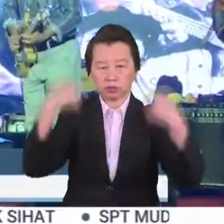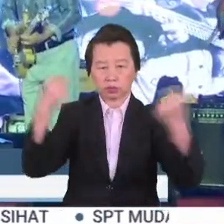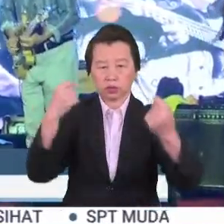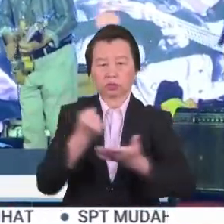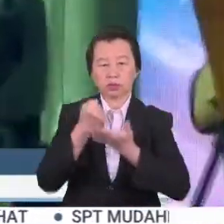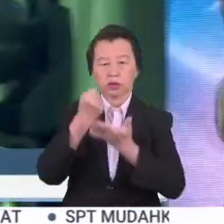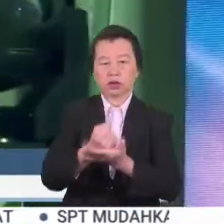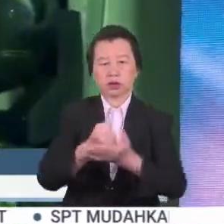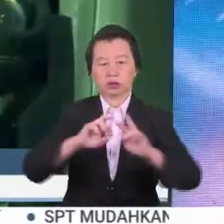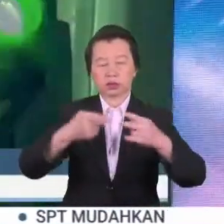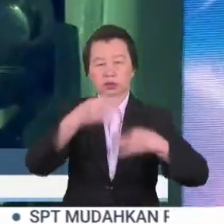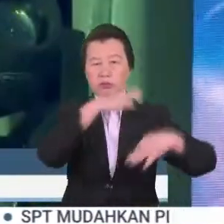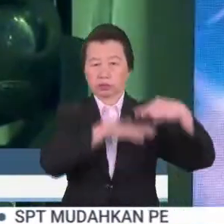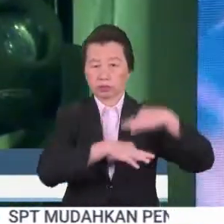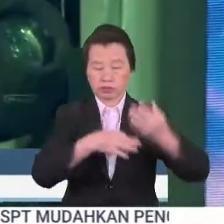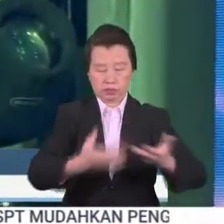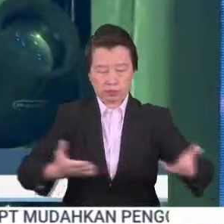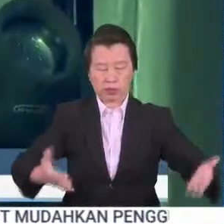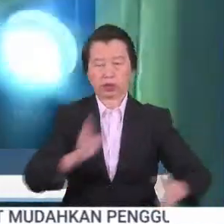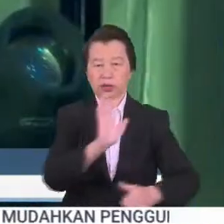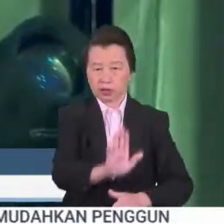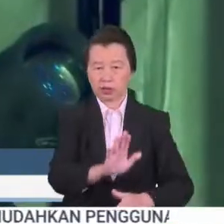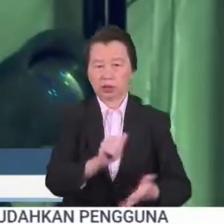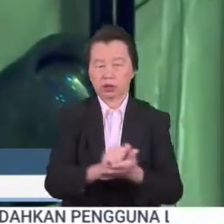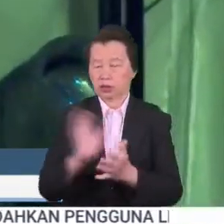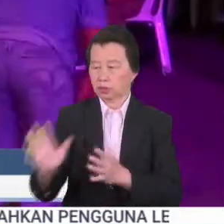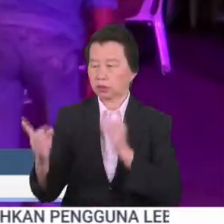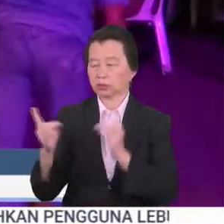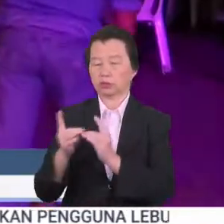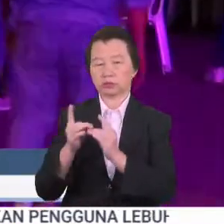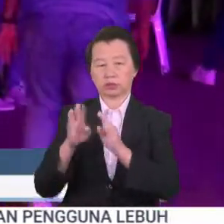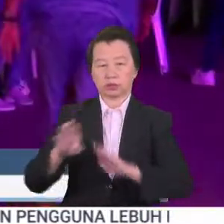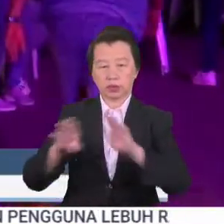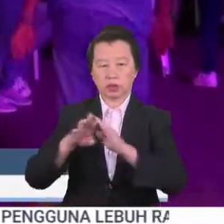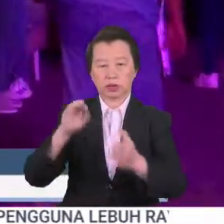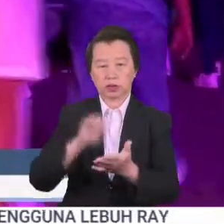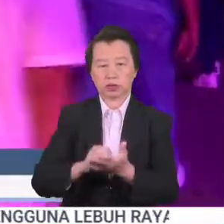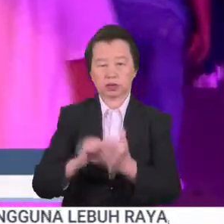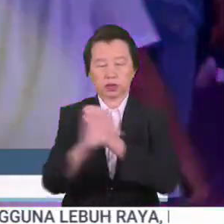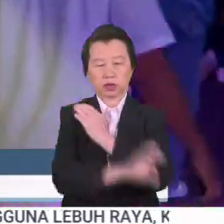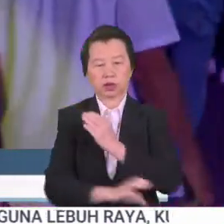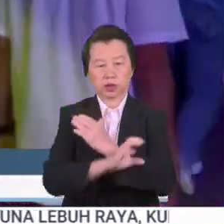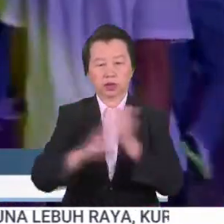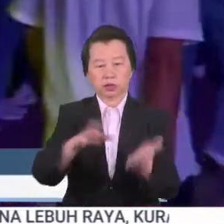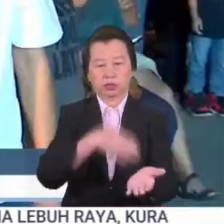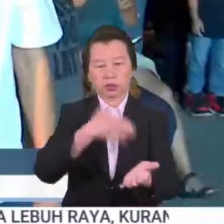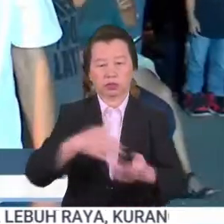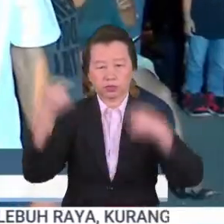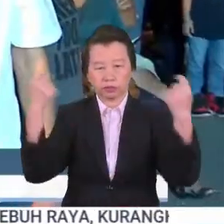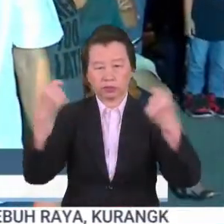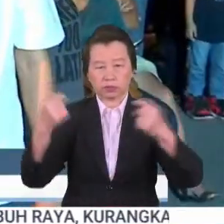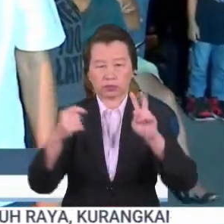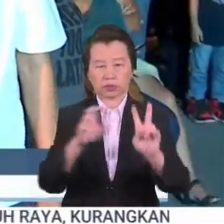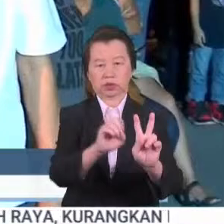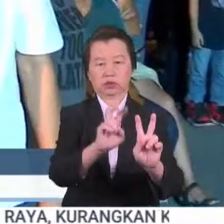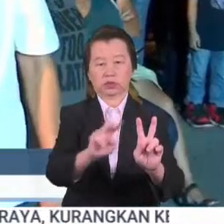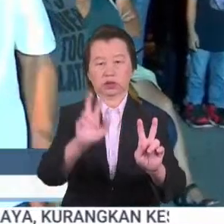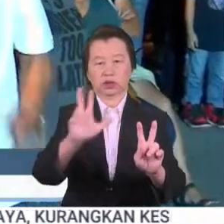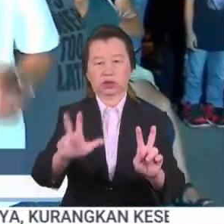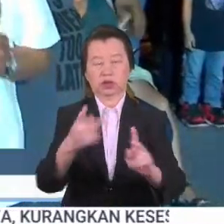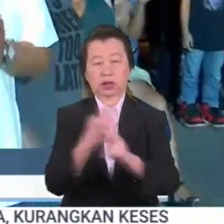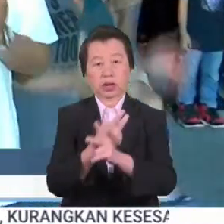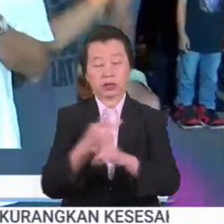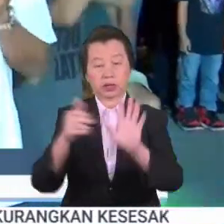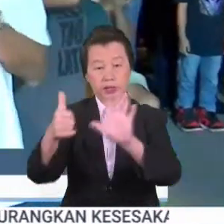membantu meningkatkan pendapatan penduduk setempat beliau ditemui pemberita di seniawan country musik festival 2023 edisi